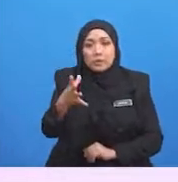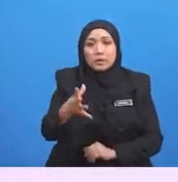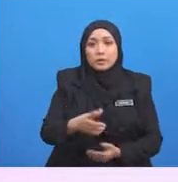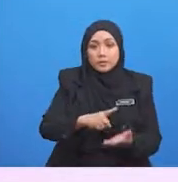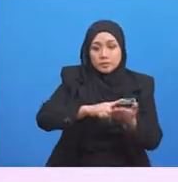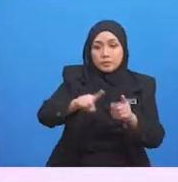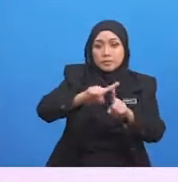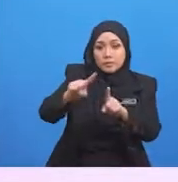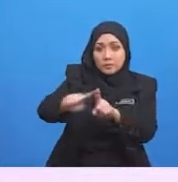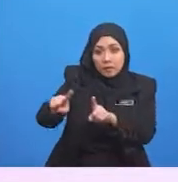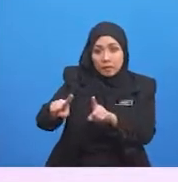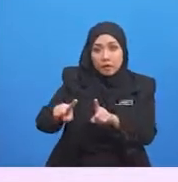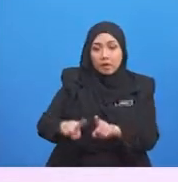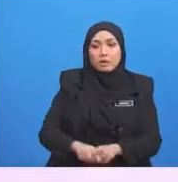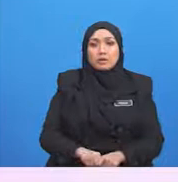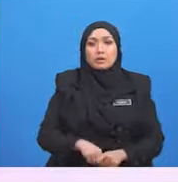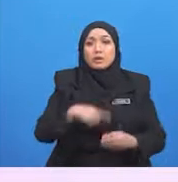dibungkus. Ia mengandungi